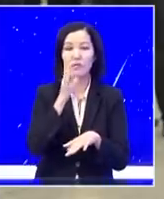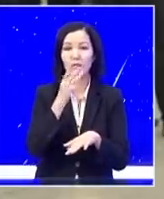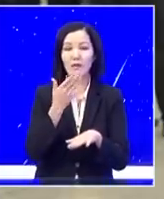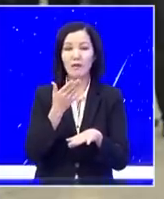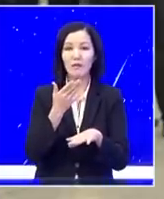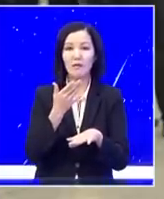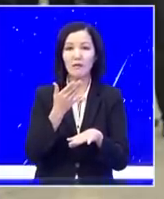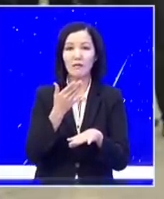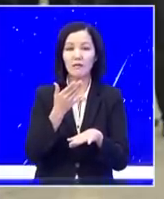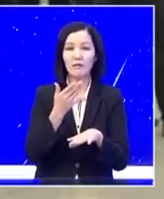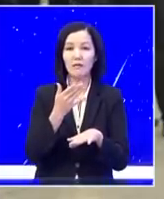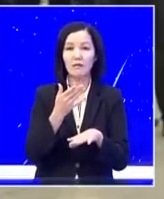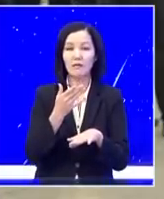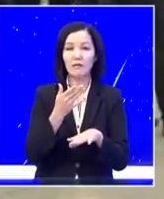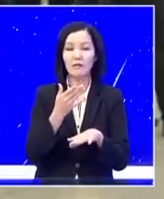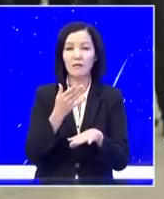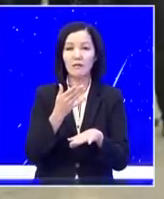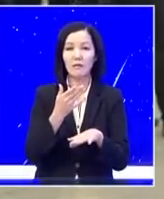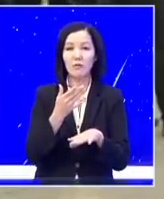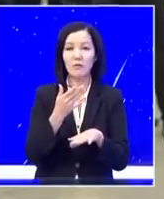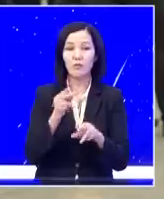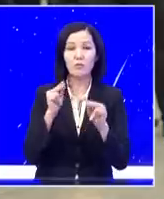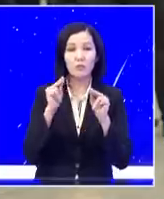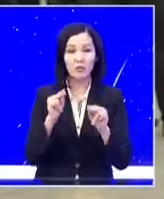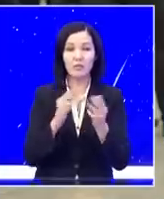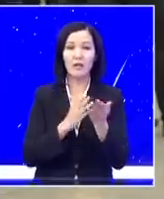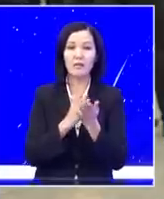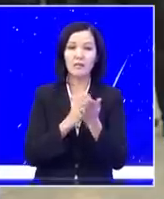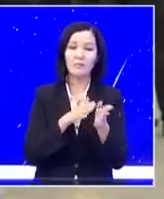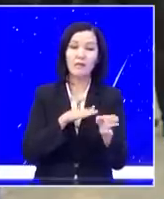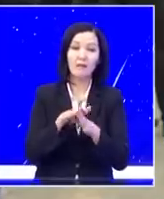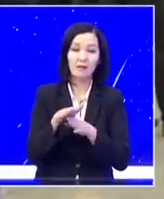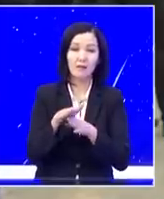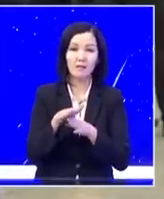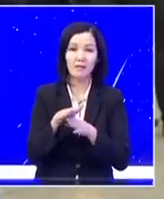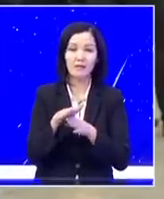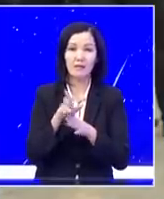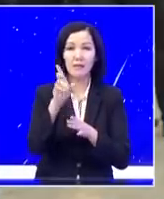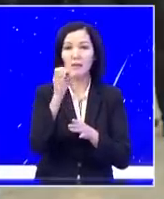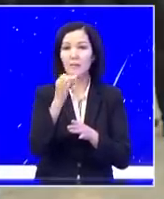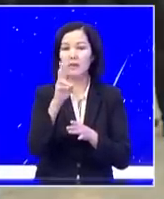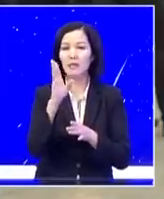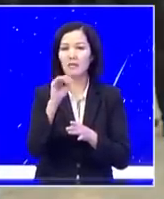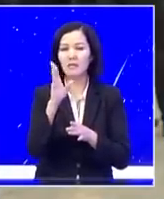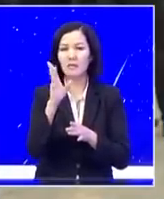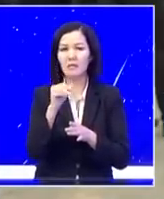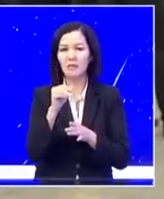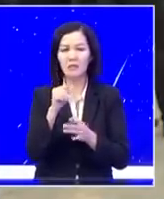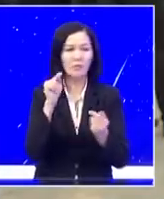Бейсен қасқыр болған жоқ. Бірақ елге сыйлы болды. Бейсен ешкімнің жағасынан алып төскөрлеген